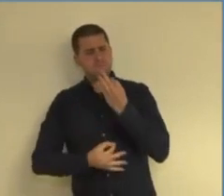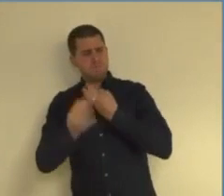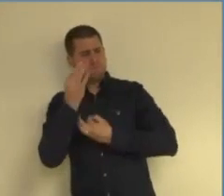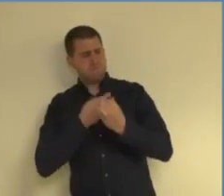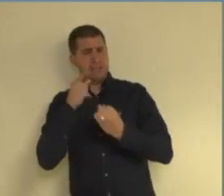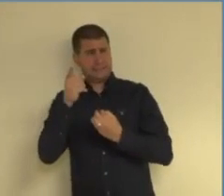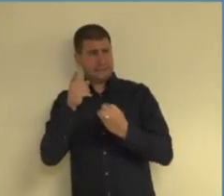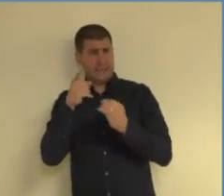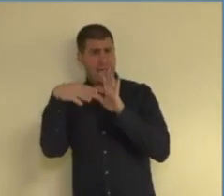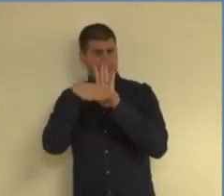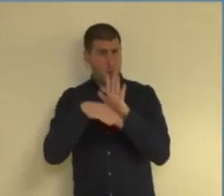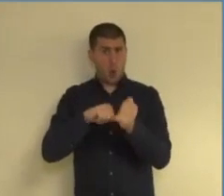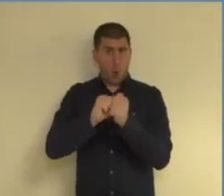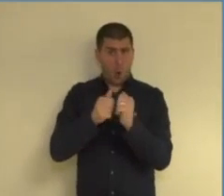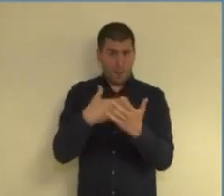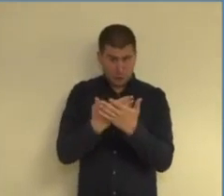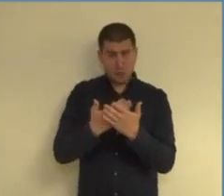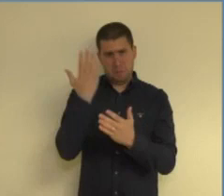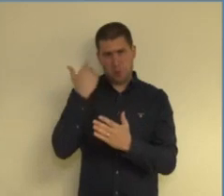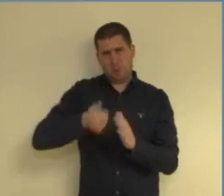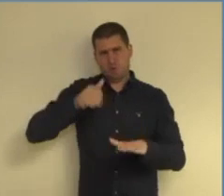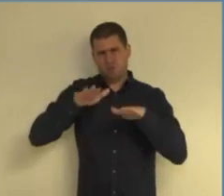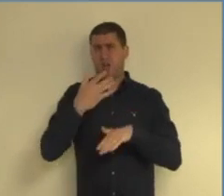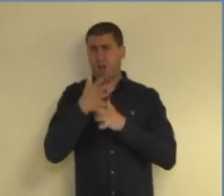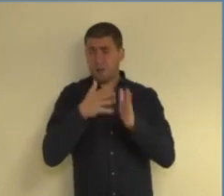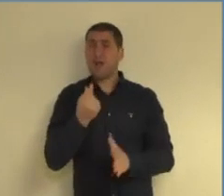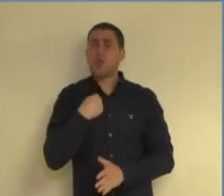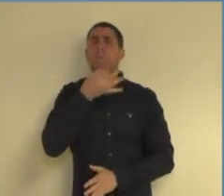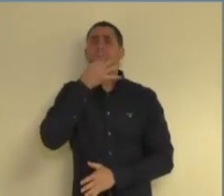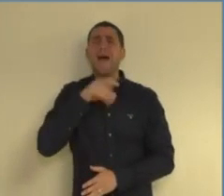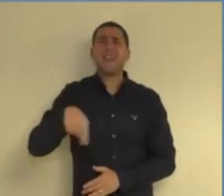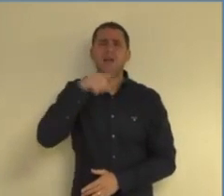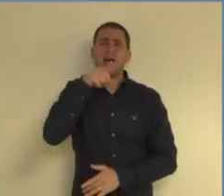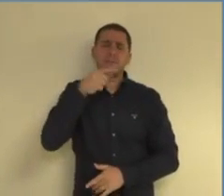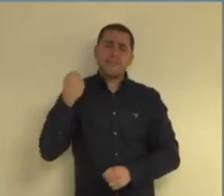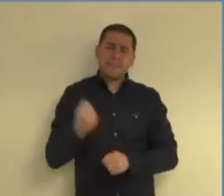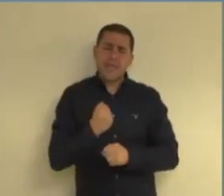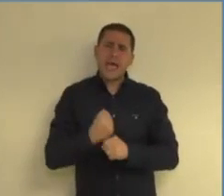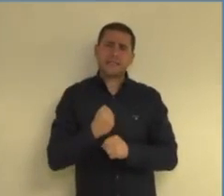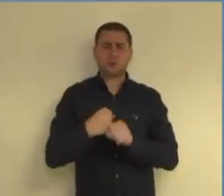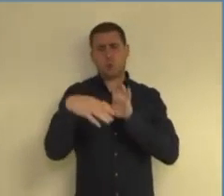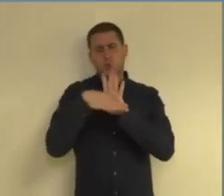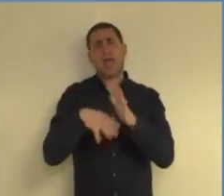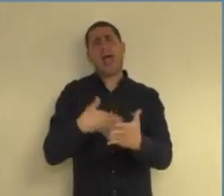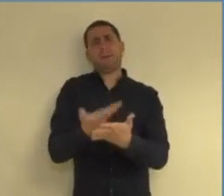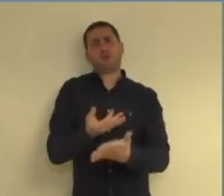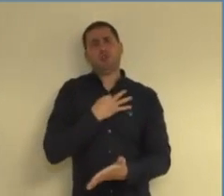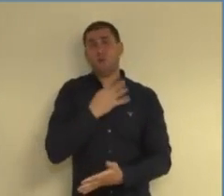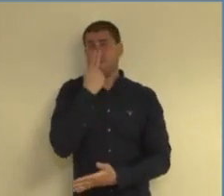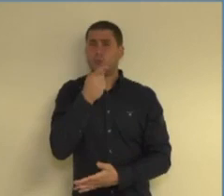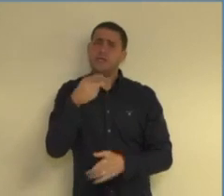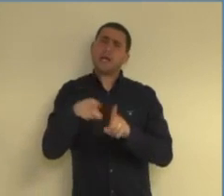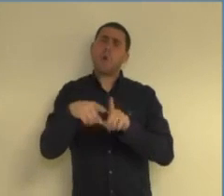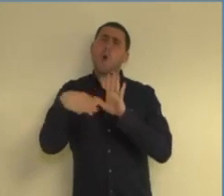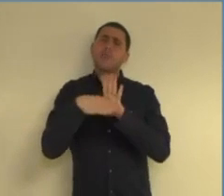זה הנחיות או המלצות שמעתם קודם את ראש הממשלה אנחנו מעדיפים שאתם תקיימו את ההמלצות שלנו ותראו